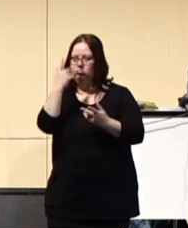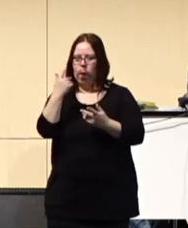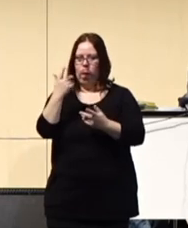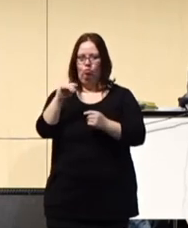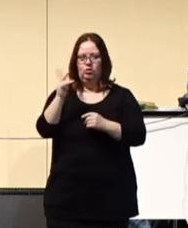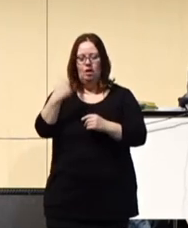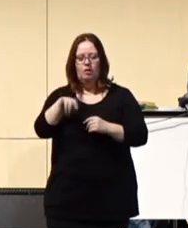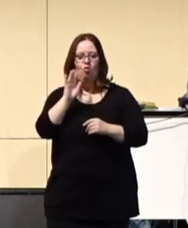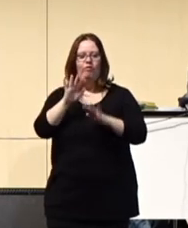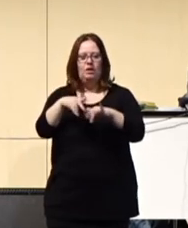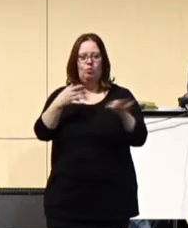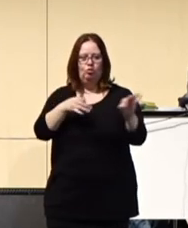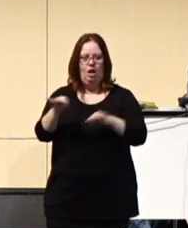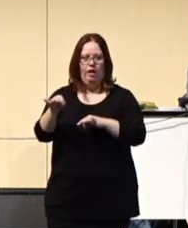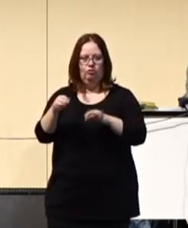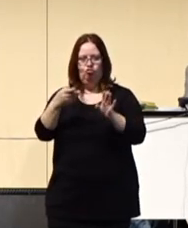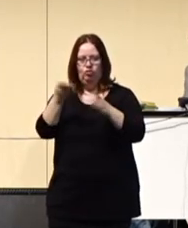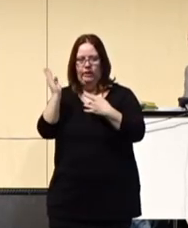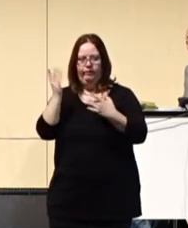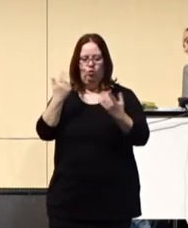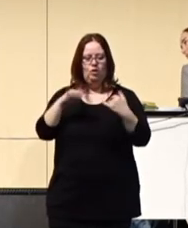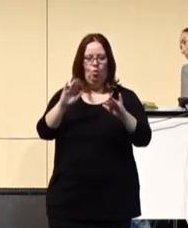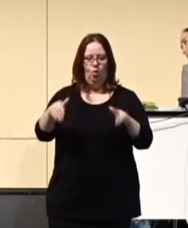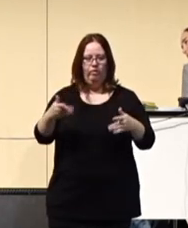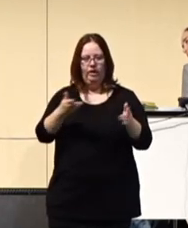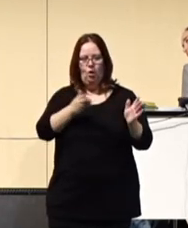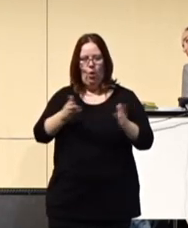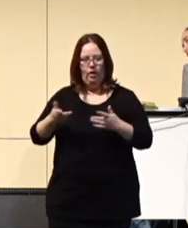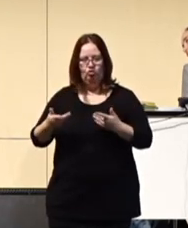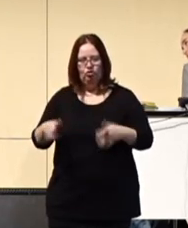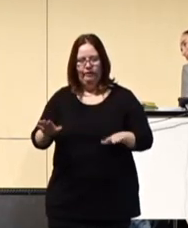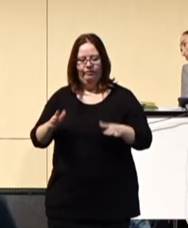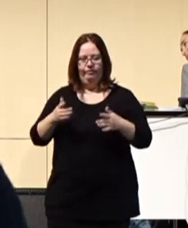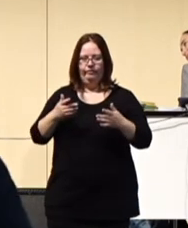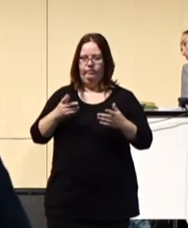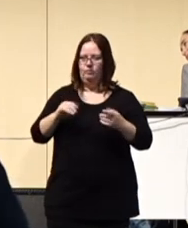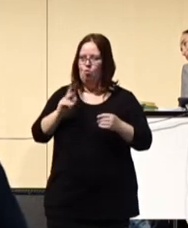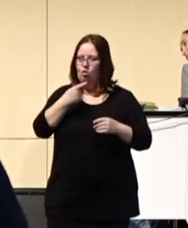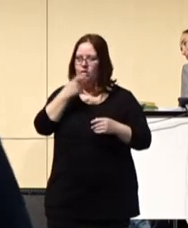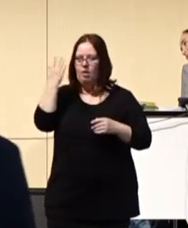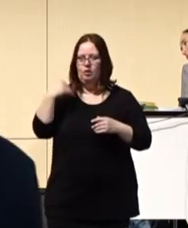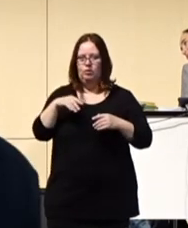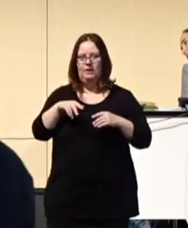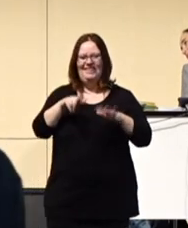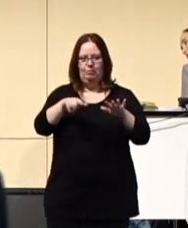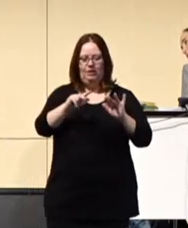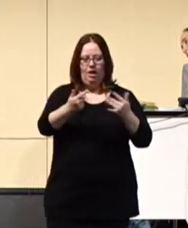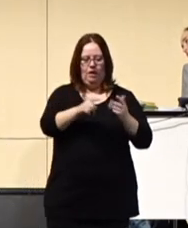als Versammlungsleiter bzw. Ordner, was das Geschehen vom 17.08.